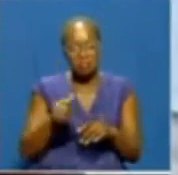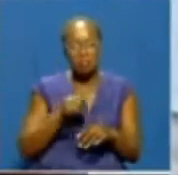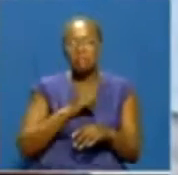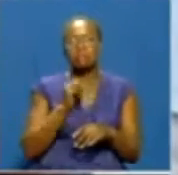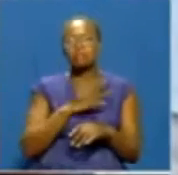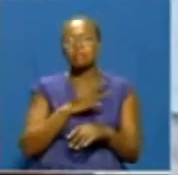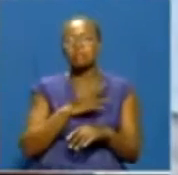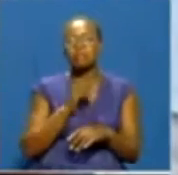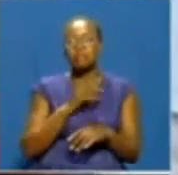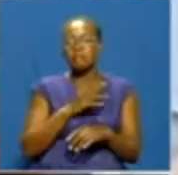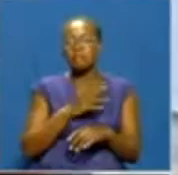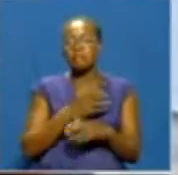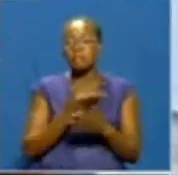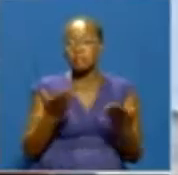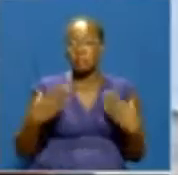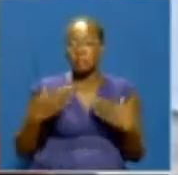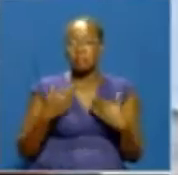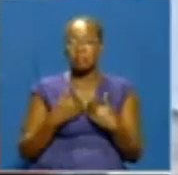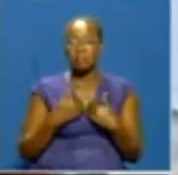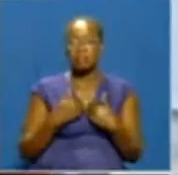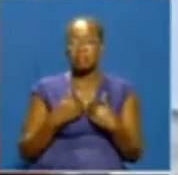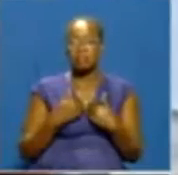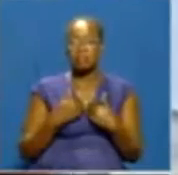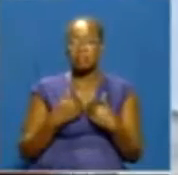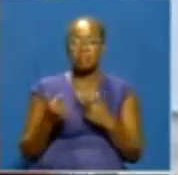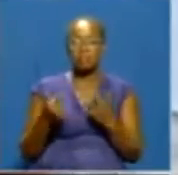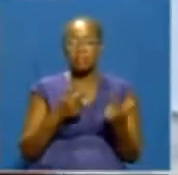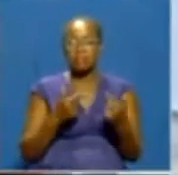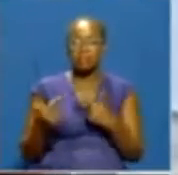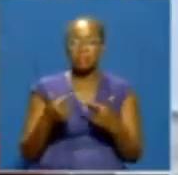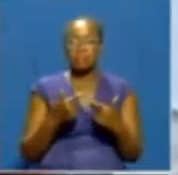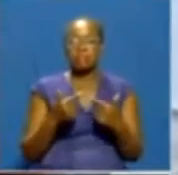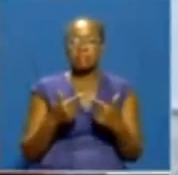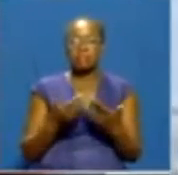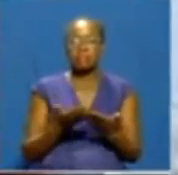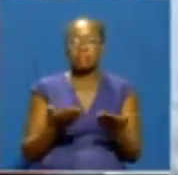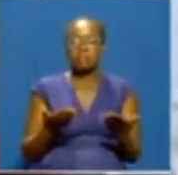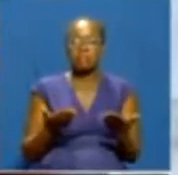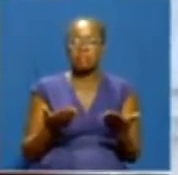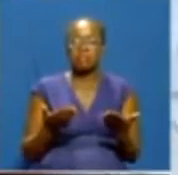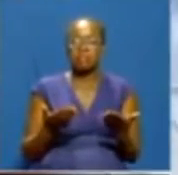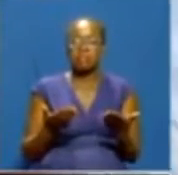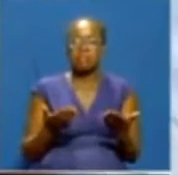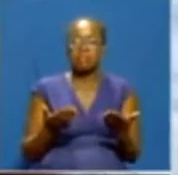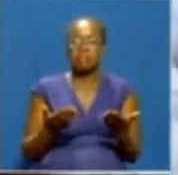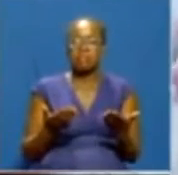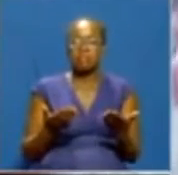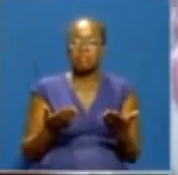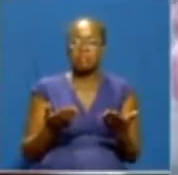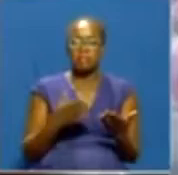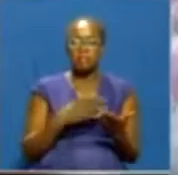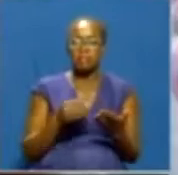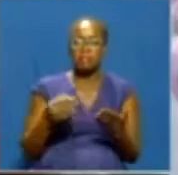hawa wachuuzi wanasema kuwa kuna mzozo ambao unatafaruka kuhusiana na wachuuzi na wahusika